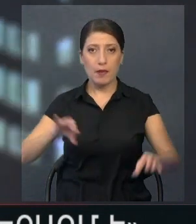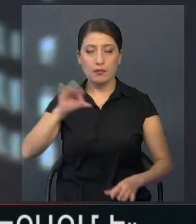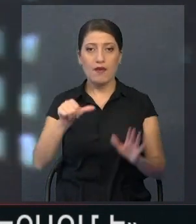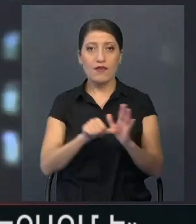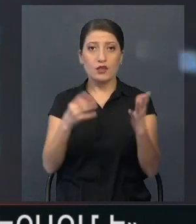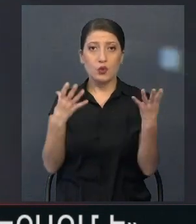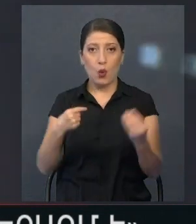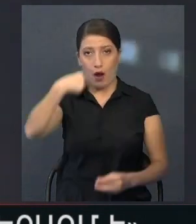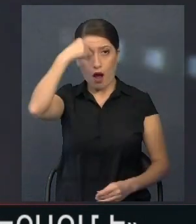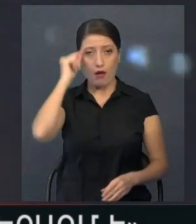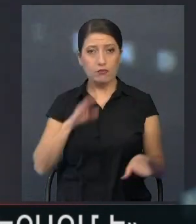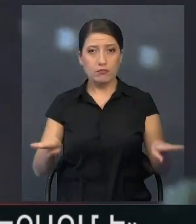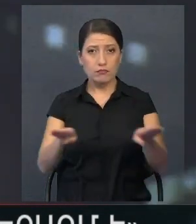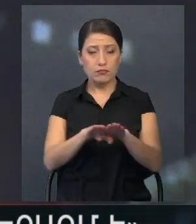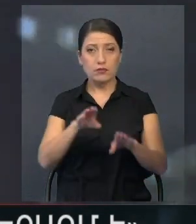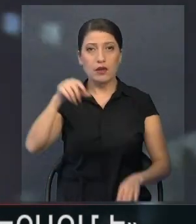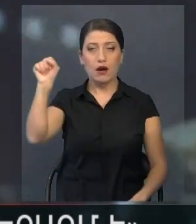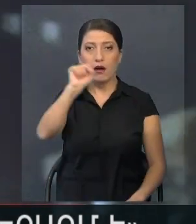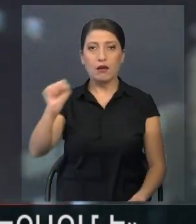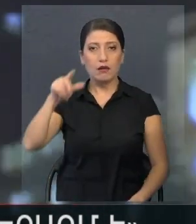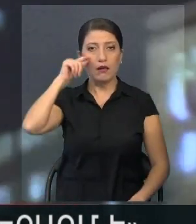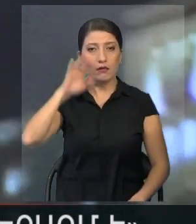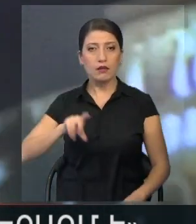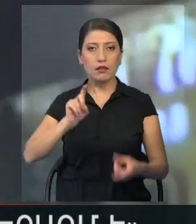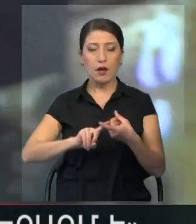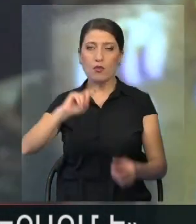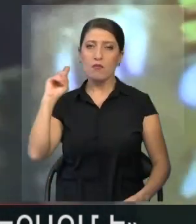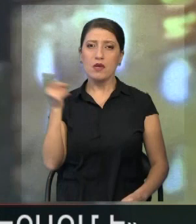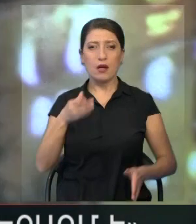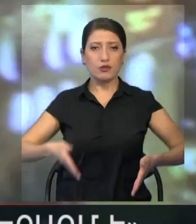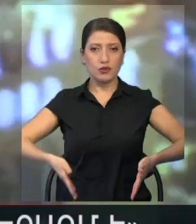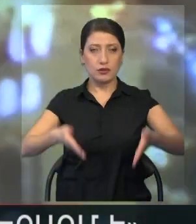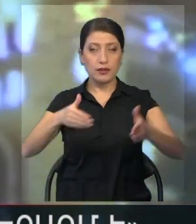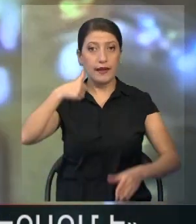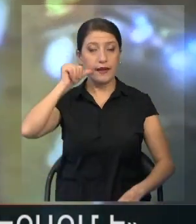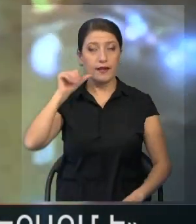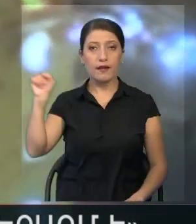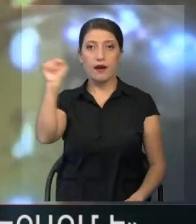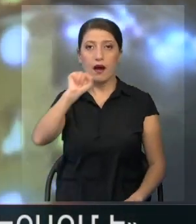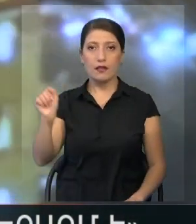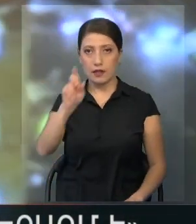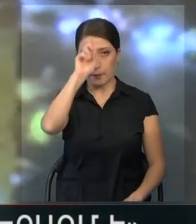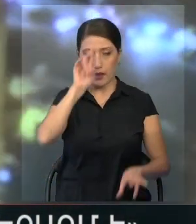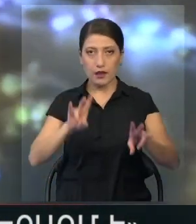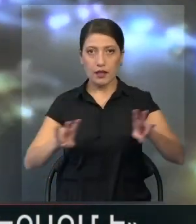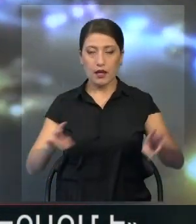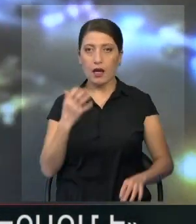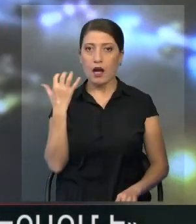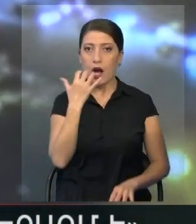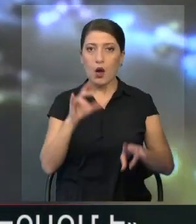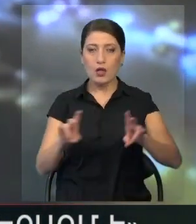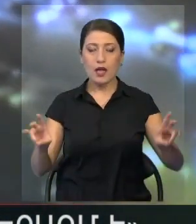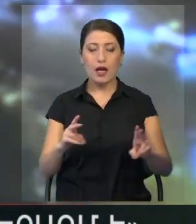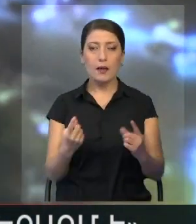օրն է ադրբեջանցիները փակ են պահում Արցախը Հայաստանին կապող միակ ճանապարհը, չնայած 3 Արցախի պետնախարարը, արտգործնախարարի